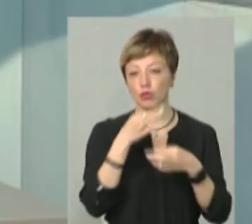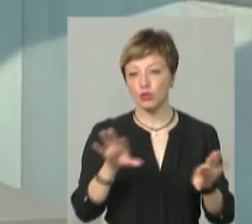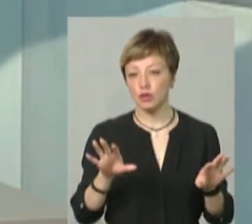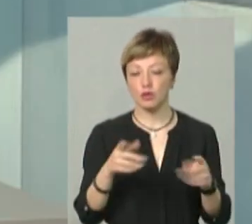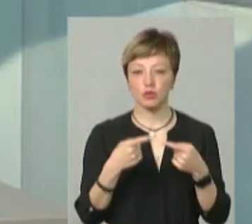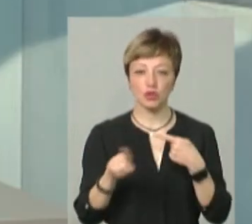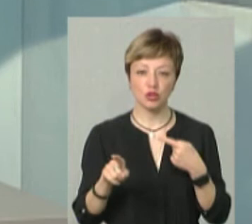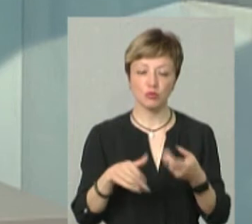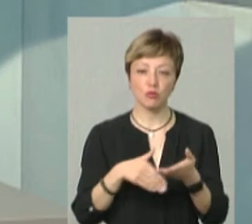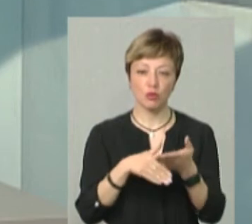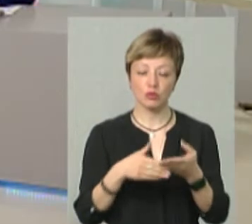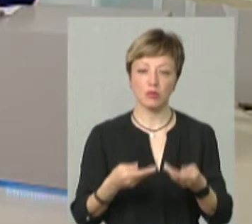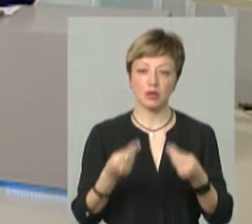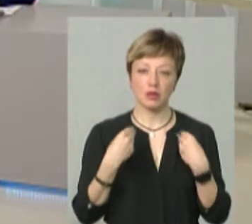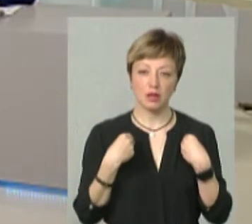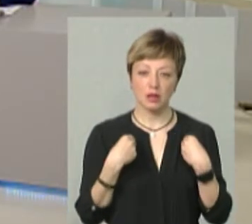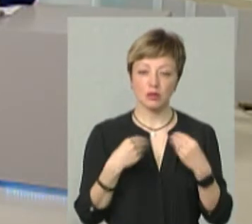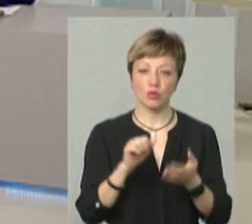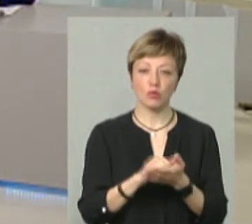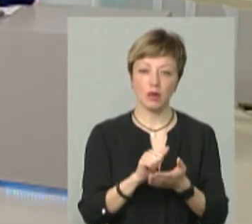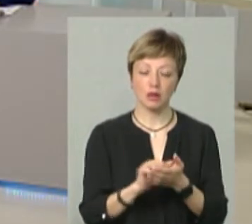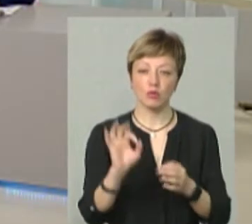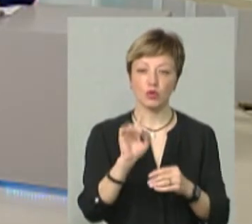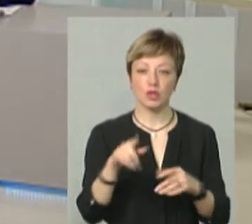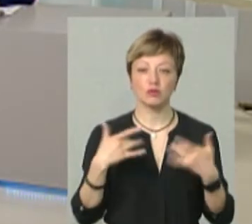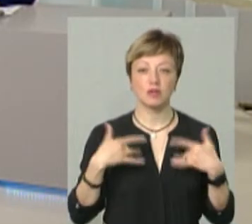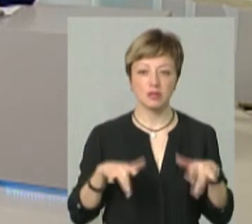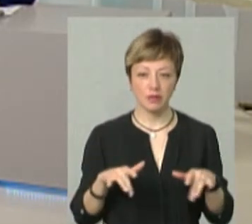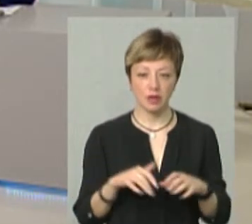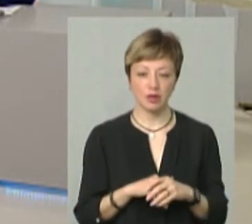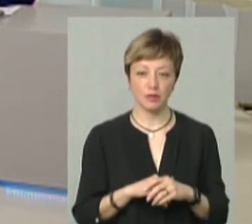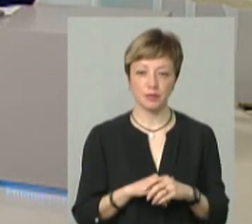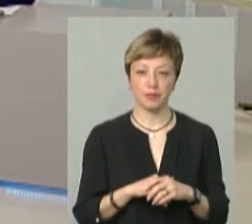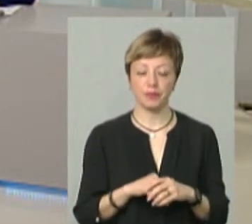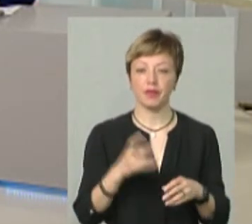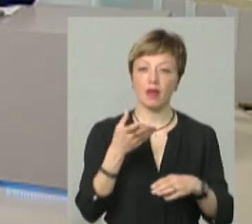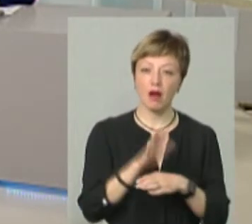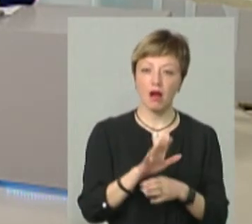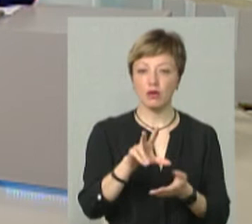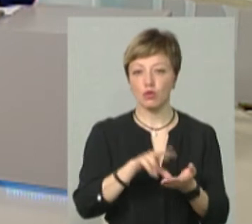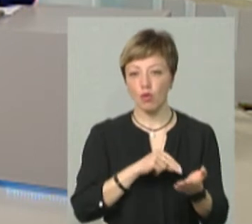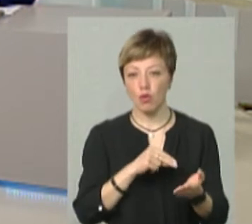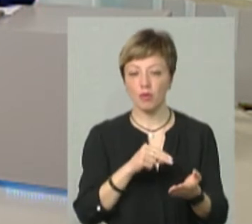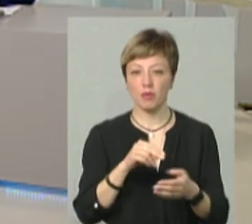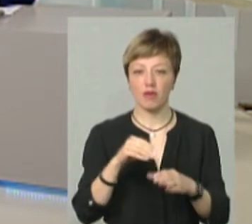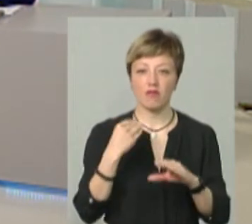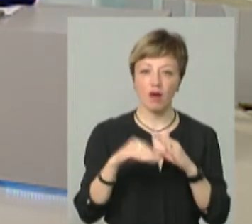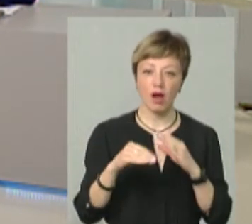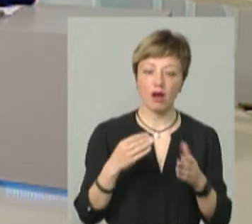доступним способом нам предоставити документи про те, що вона звільнена. там, наказ, копію, це